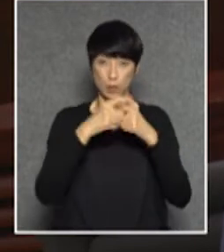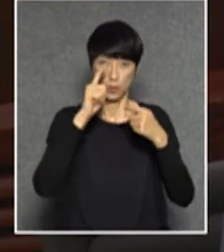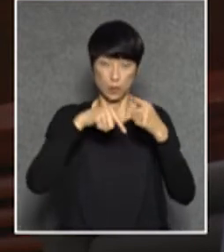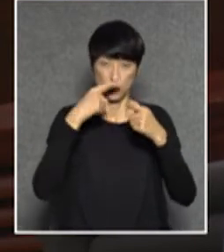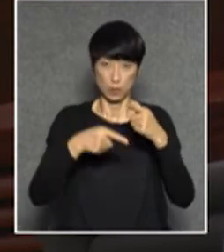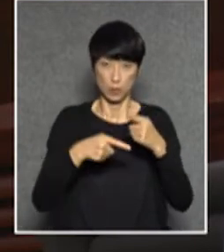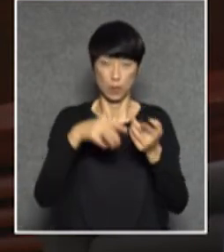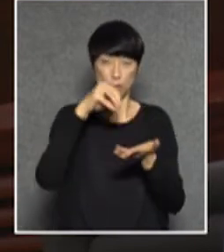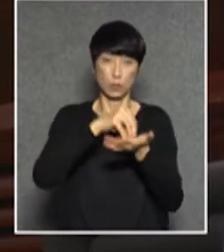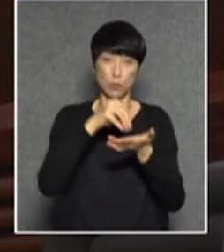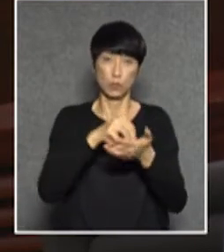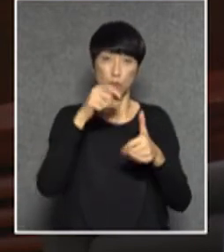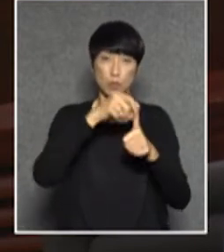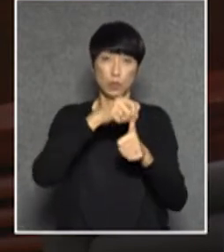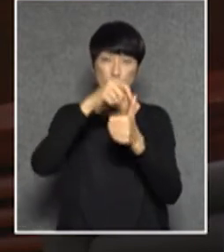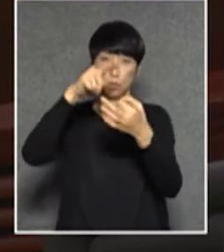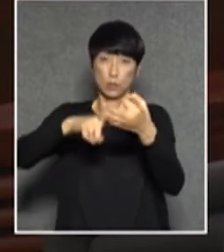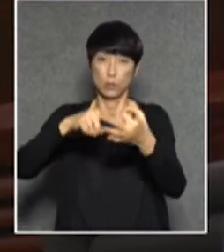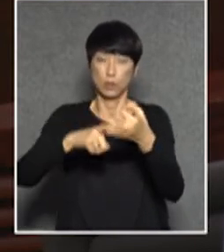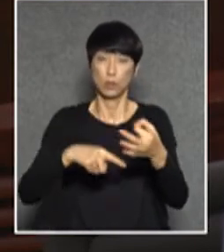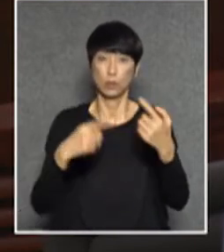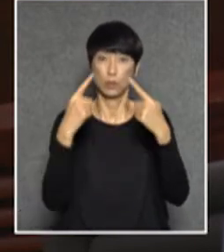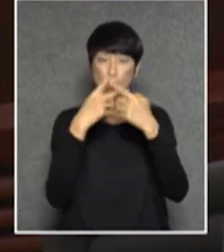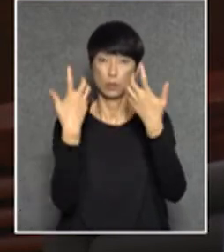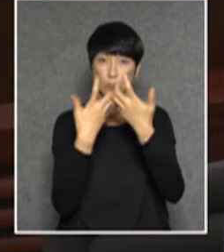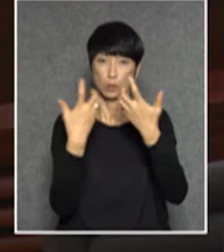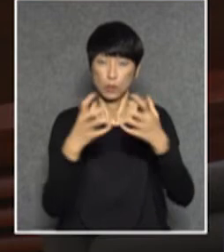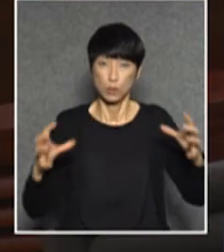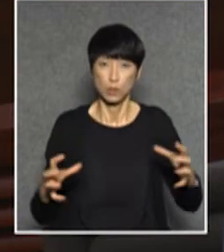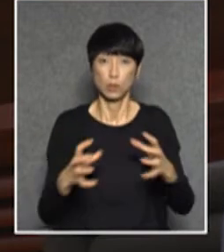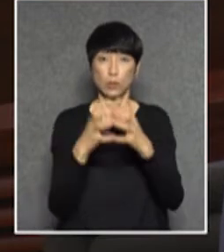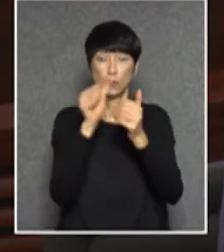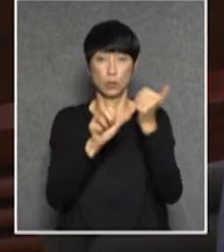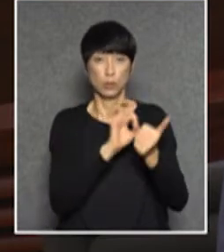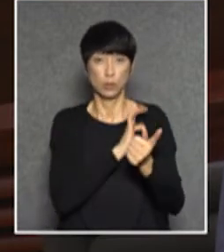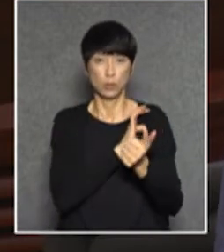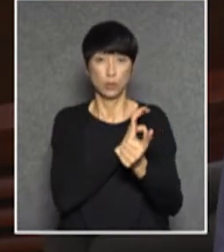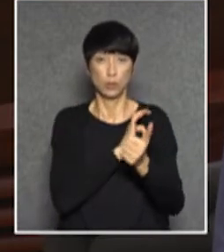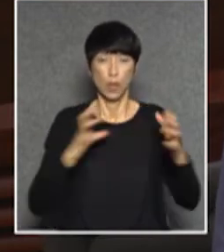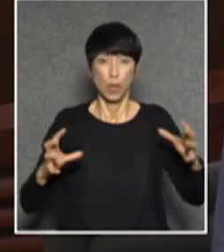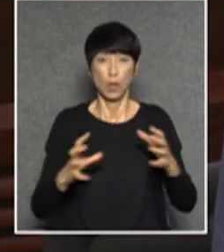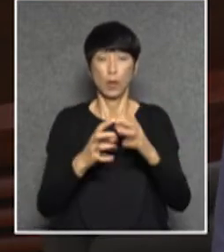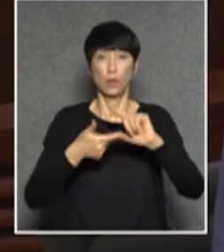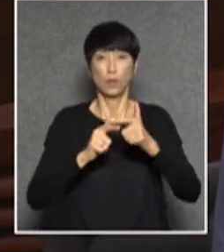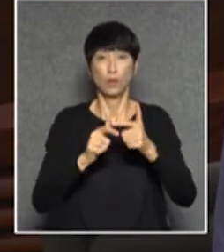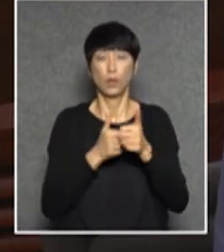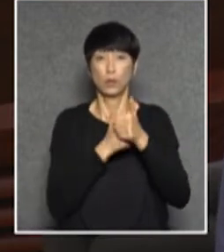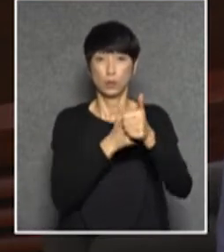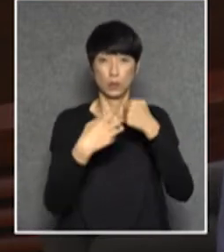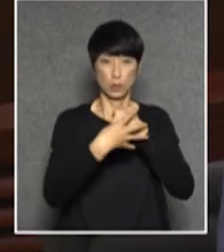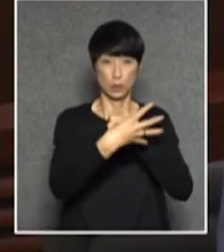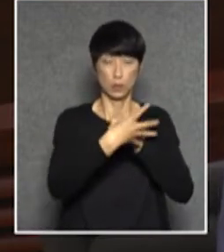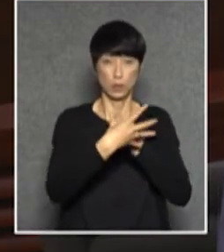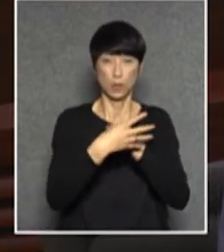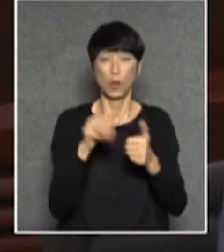定，提名委員會的人數、構成和委員產生辦法按照第四任行政長官選舉委